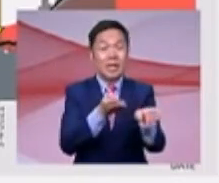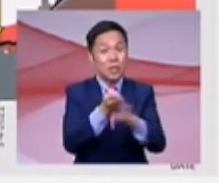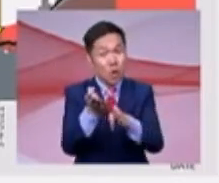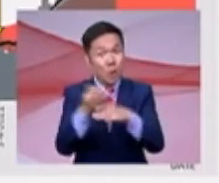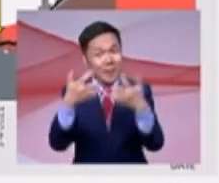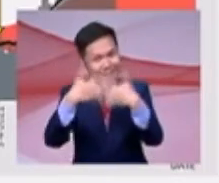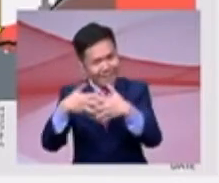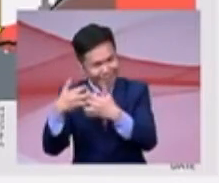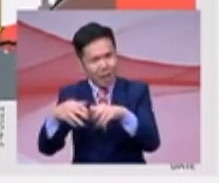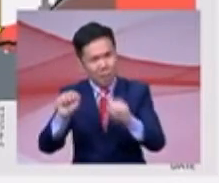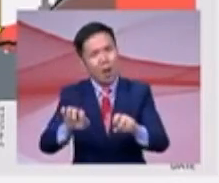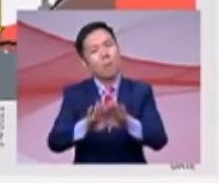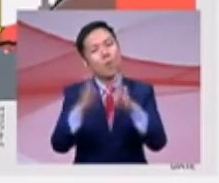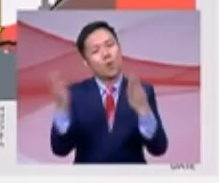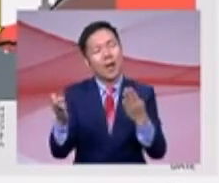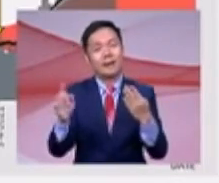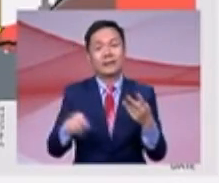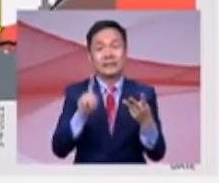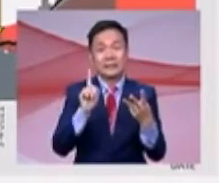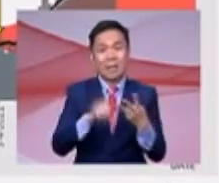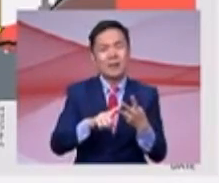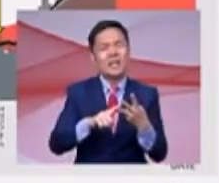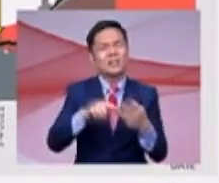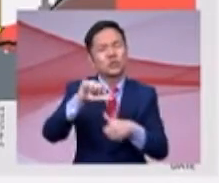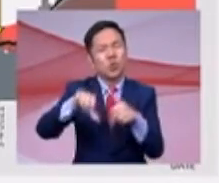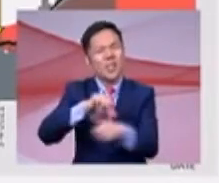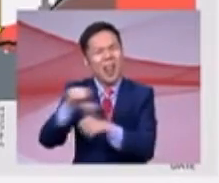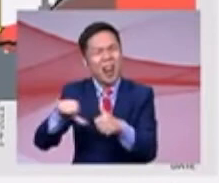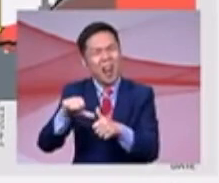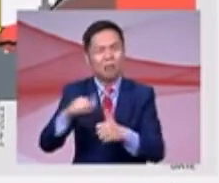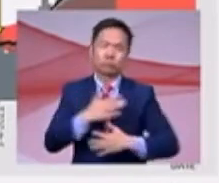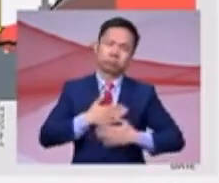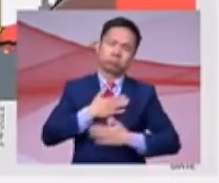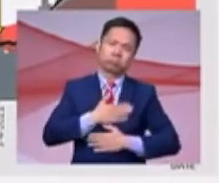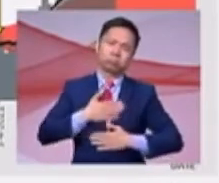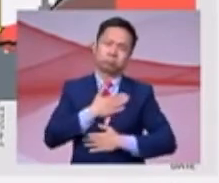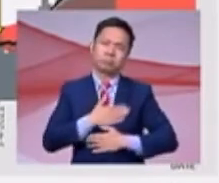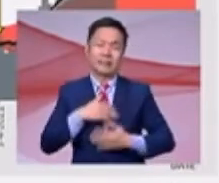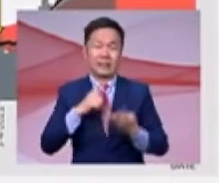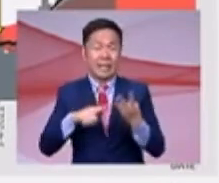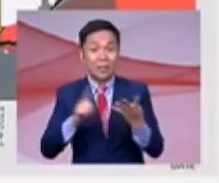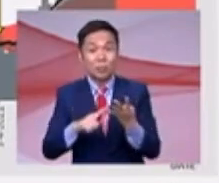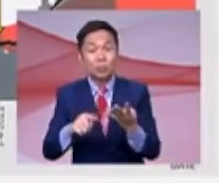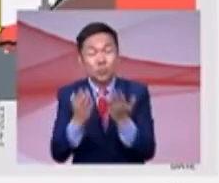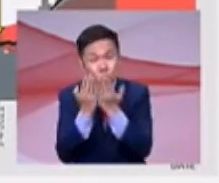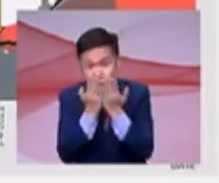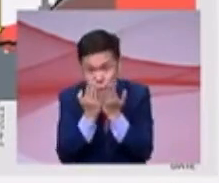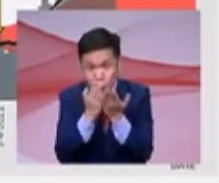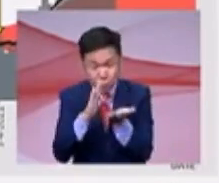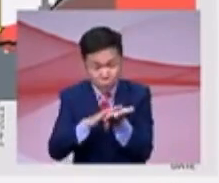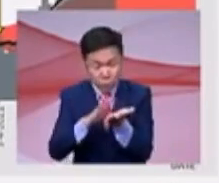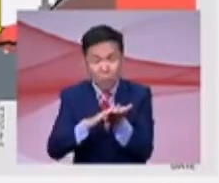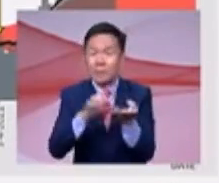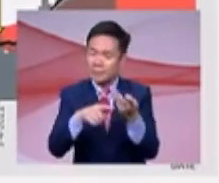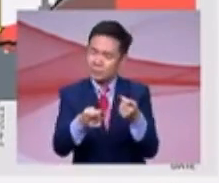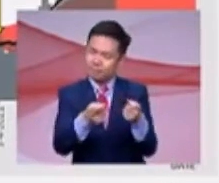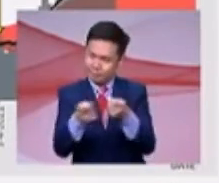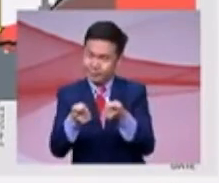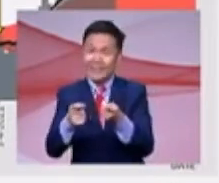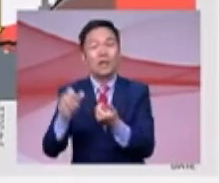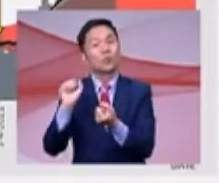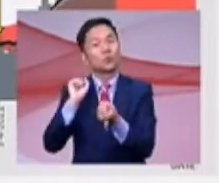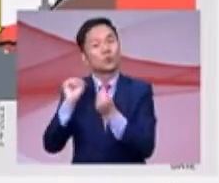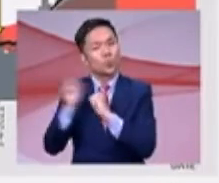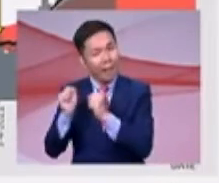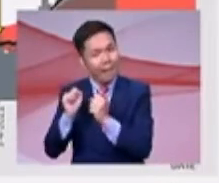berfungsi, tetapi kita kawal sektor sosial, kita kawal sektor pendidikan dan kita kawal sektor sukan